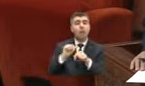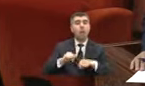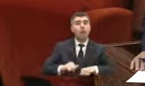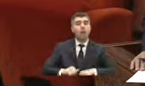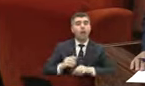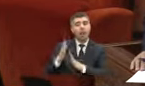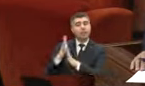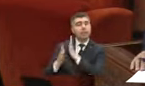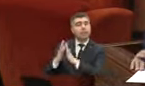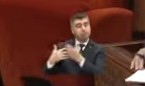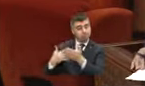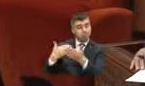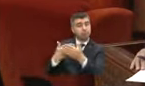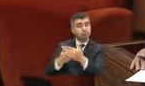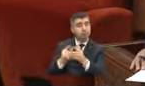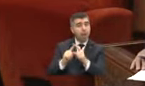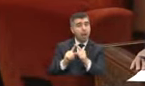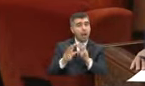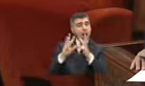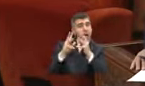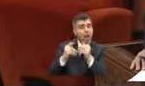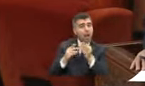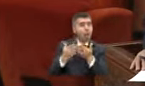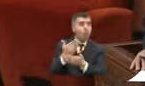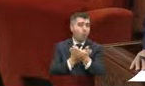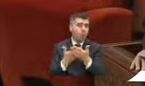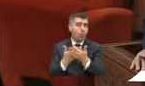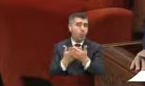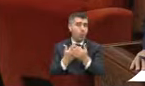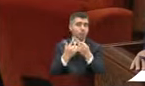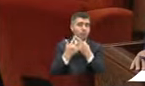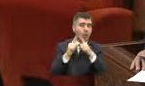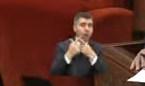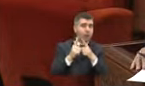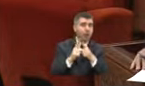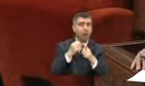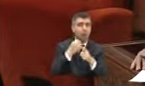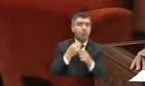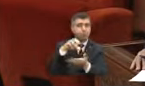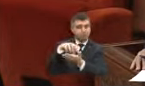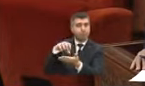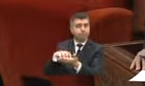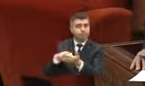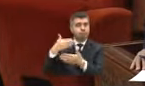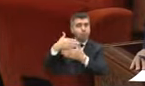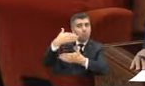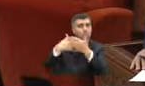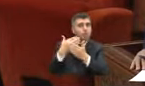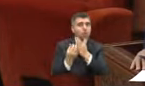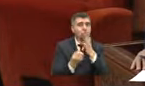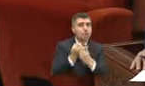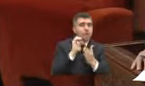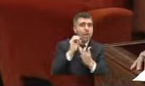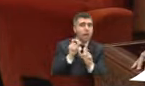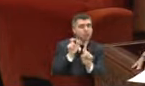بالجانب المعرفي وعدنا المعطيات الكافية، وكذلك بالجانب المؤسساتي نقوم بإحداثات وبتمويلها، وأيضا